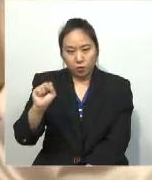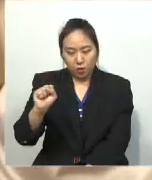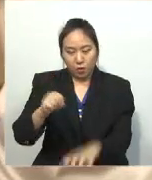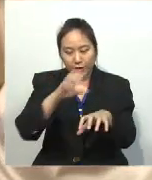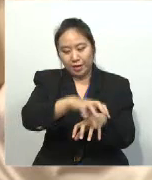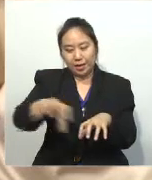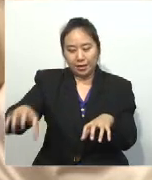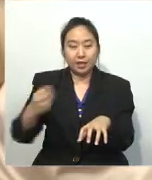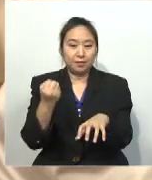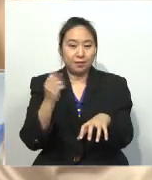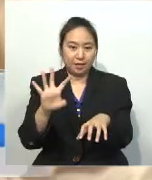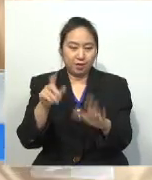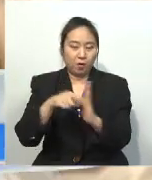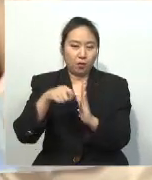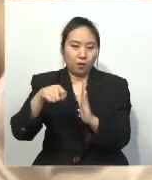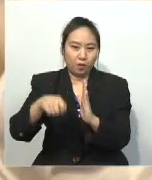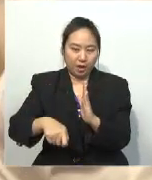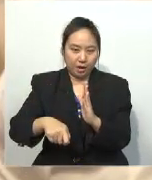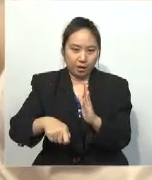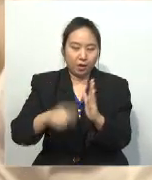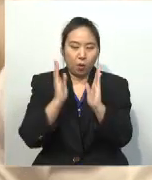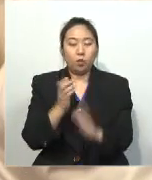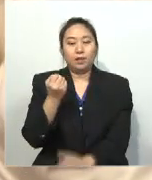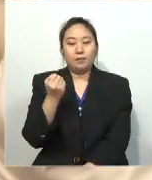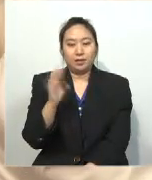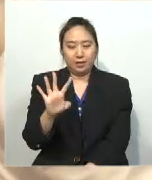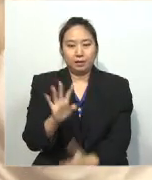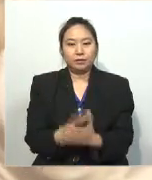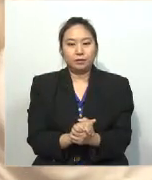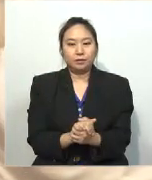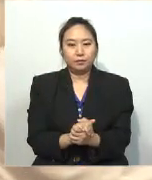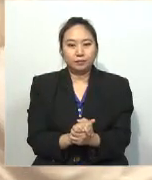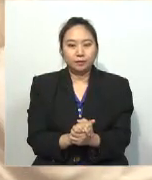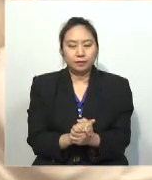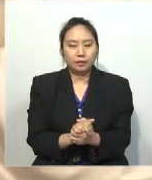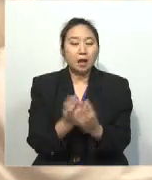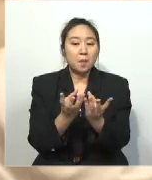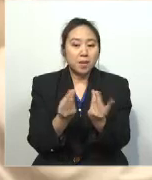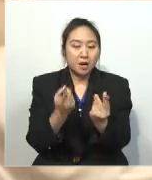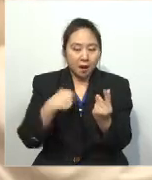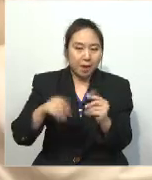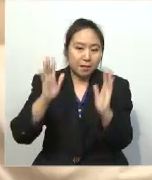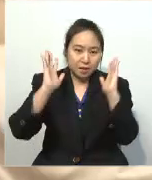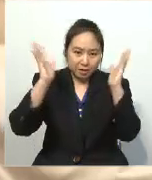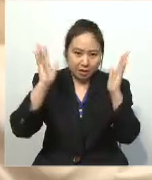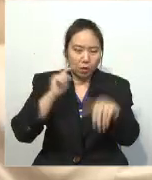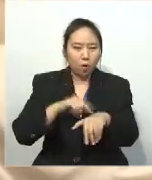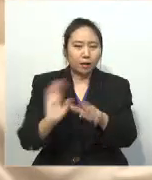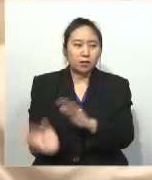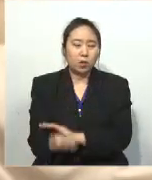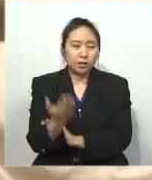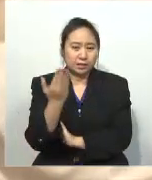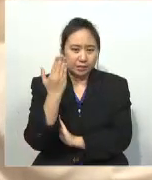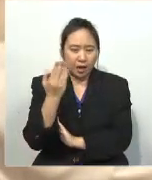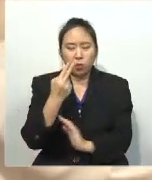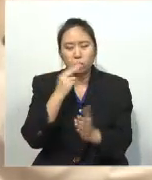14เขตในจังหวัดนครราชสีมาทั้ง14คน14เขตนะคะในการที่จะใช้เบอร์ไปหาเสียงค่ะโดยตั้งแต่ช่วงเช้าบรรยากาศก็เ